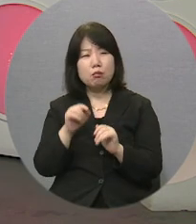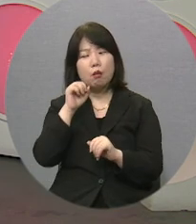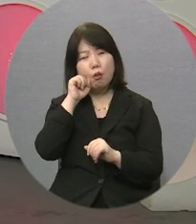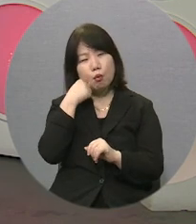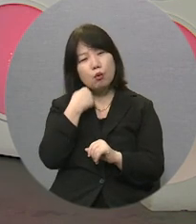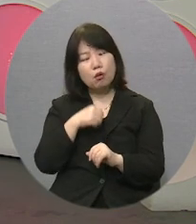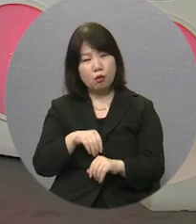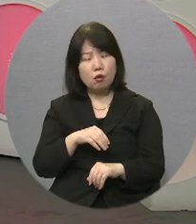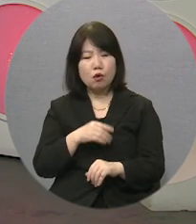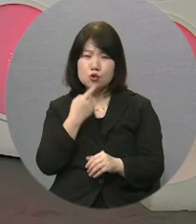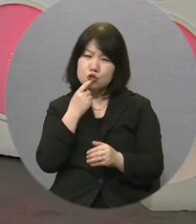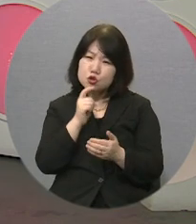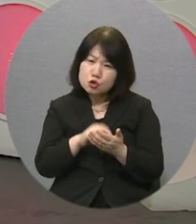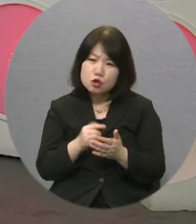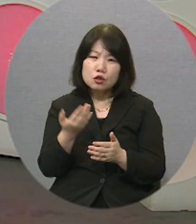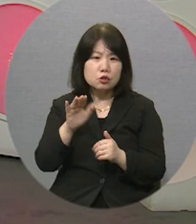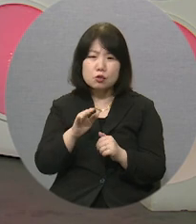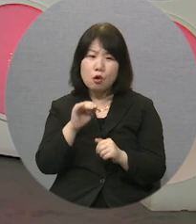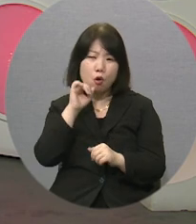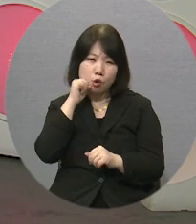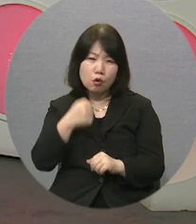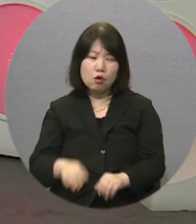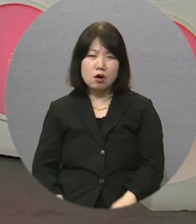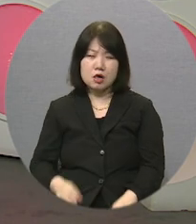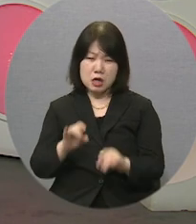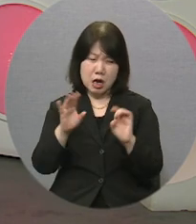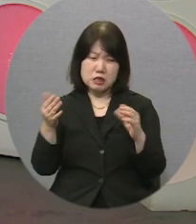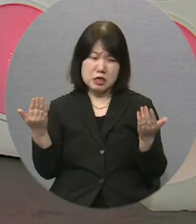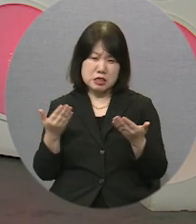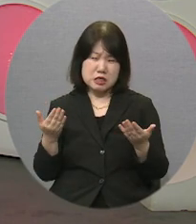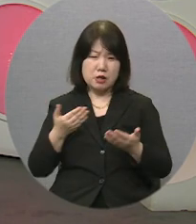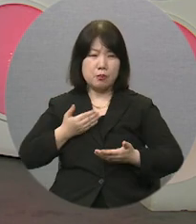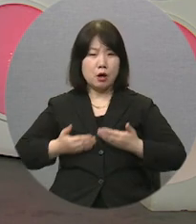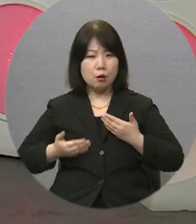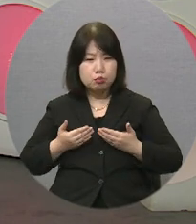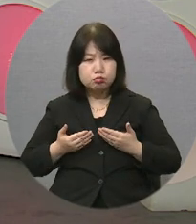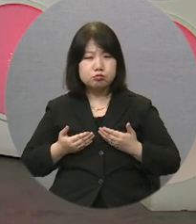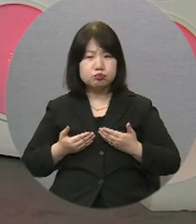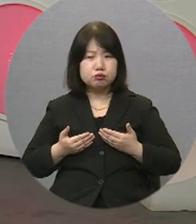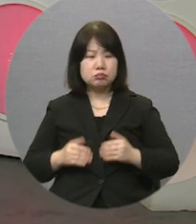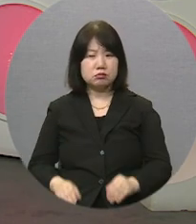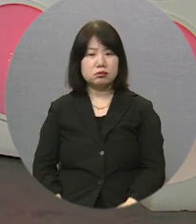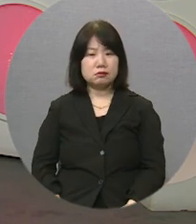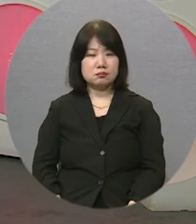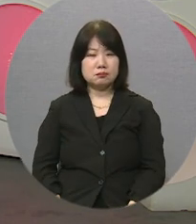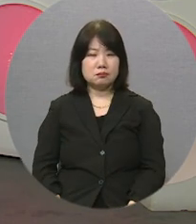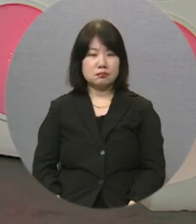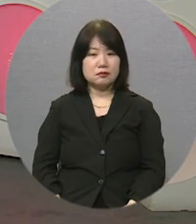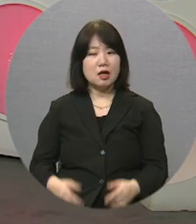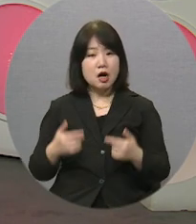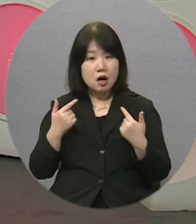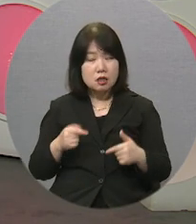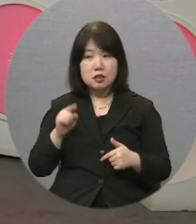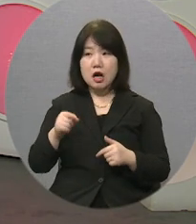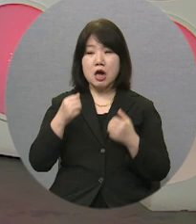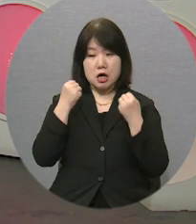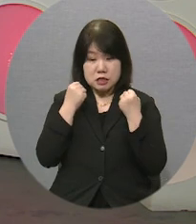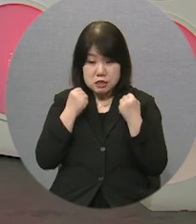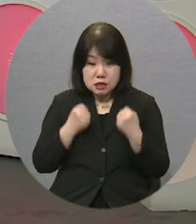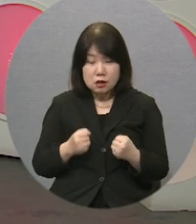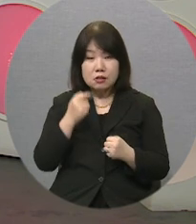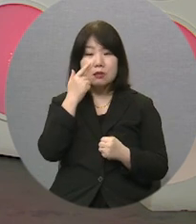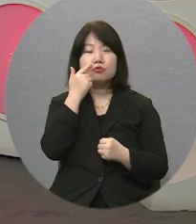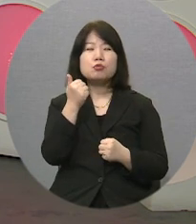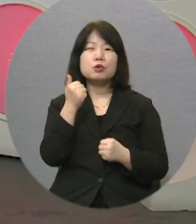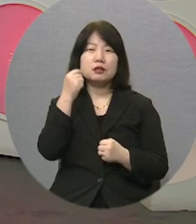이게 쉬울 것 같은데도 이게 참 안 돼. 왜냐 각자 일들이 많다 보니까 그래도 항상 있는 것 같고 항상 그럴